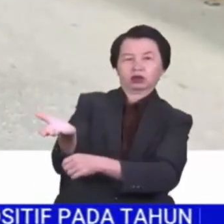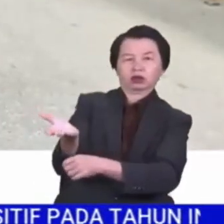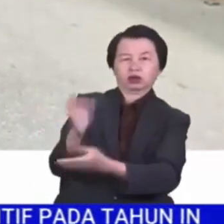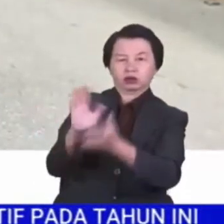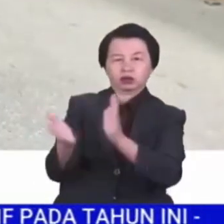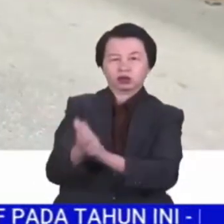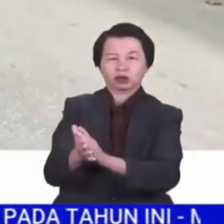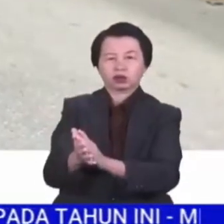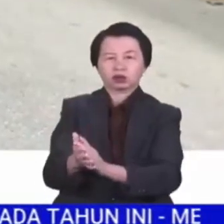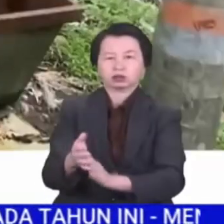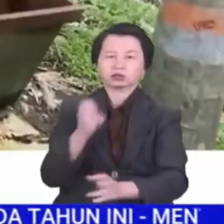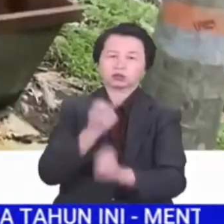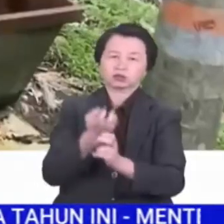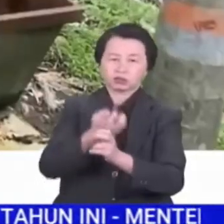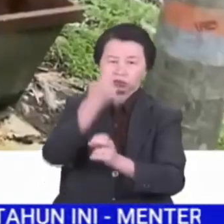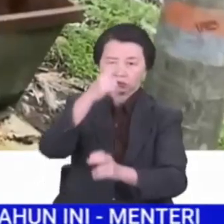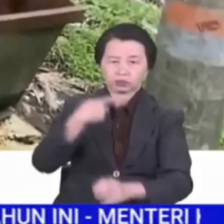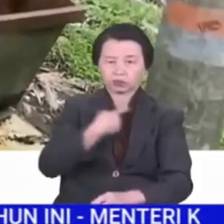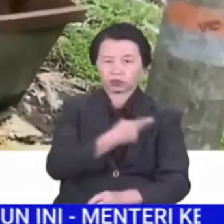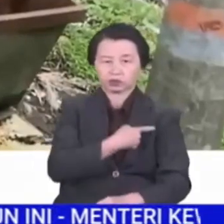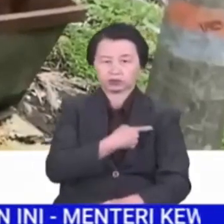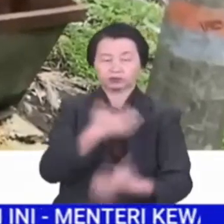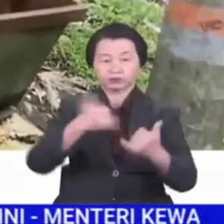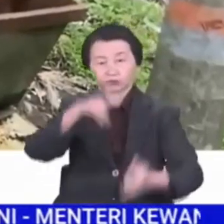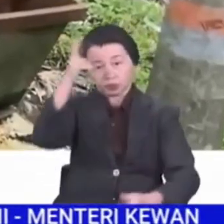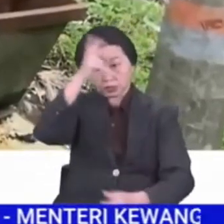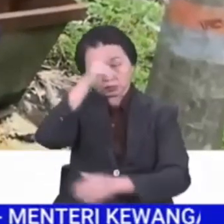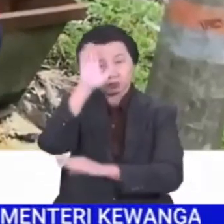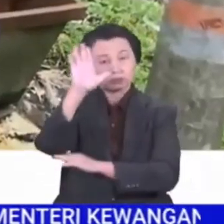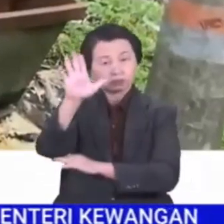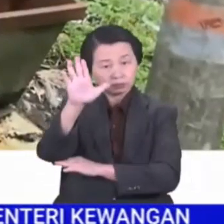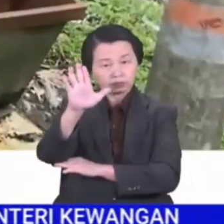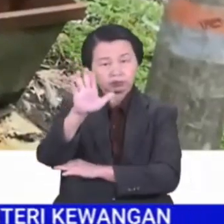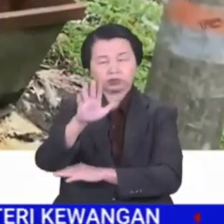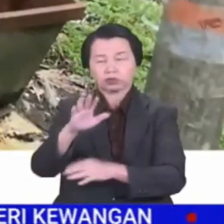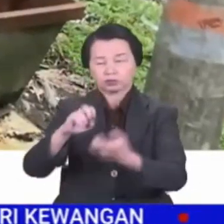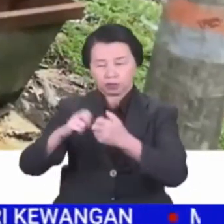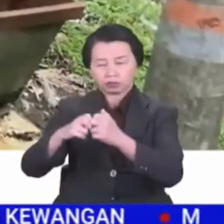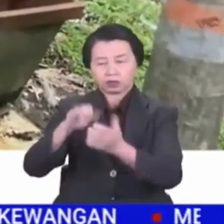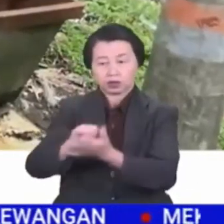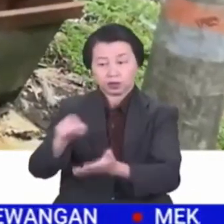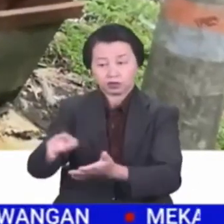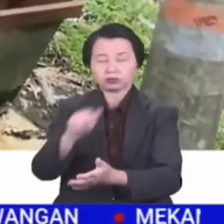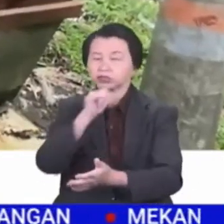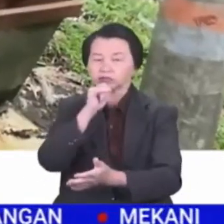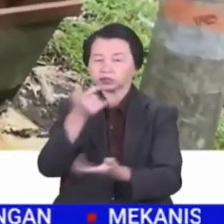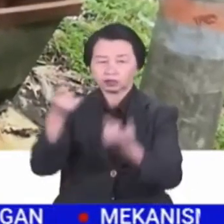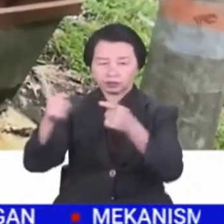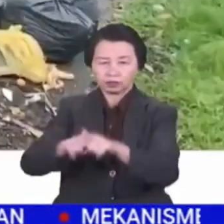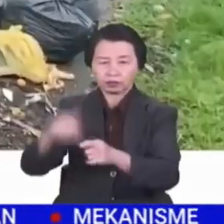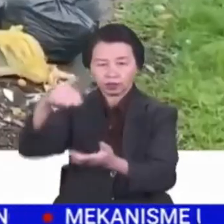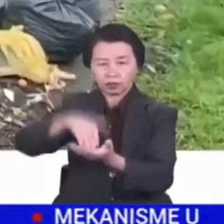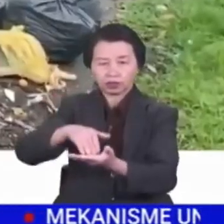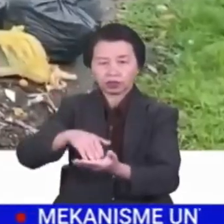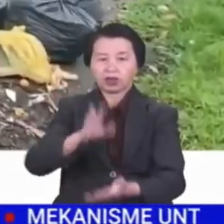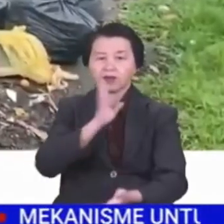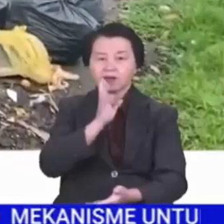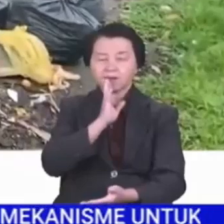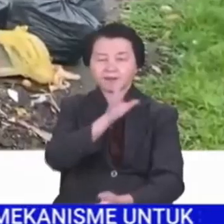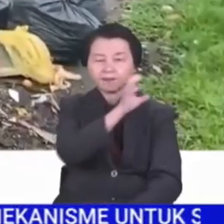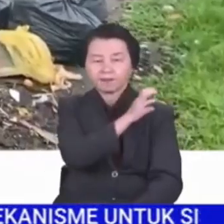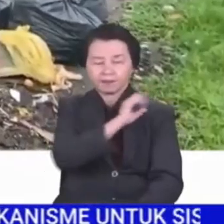menyebabkan kesukaran kepada kami lah. Kali ini kerajaan negeri memberi jaminan isu seumpama itu tidak berlaku lagi. Ia diakui